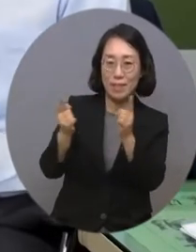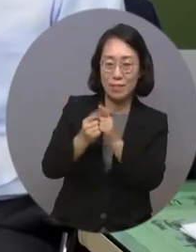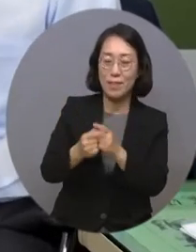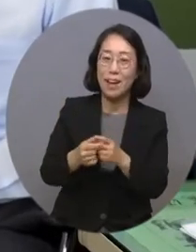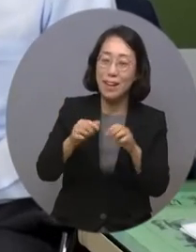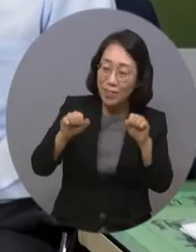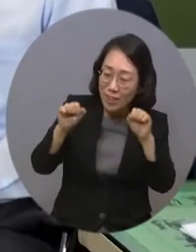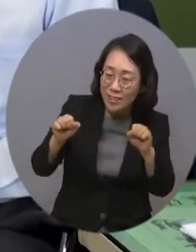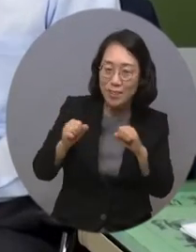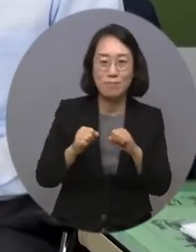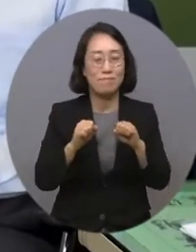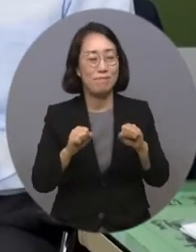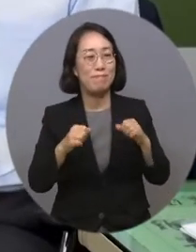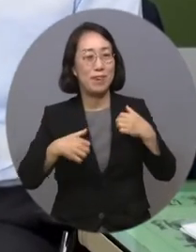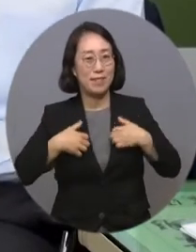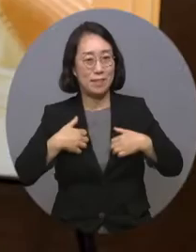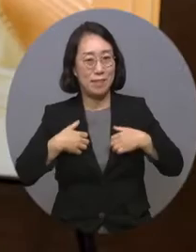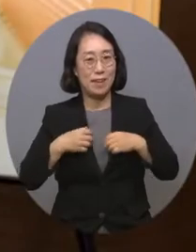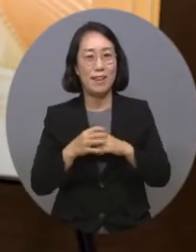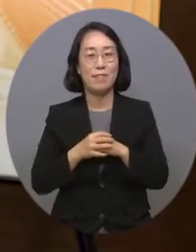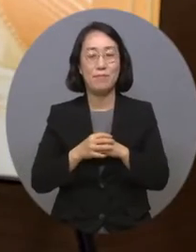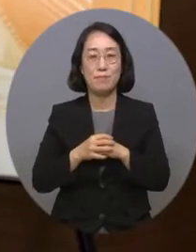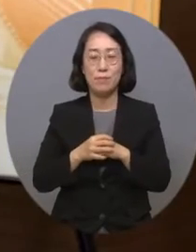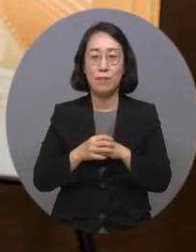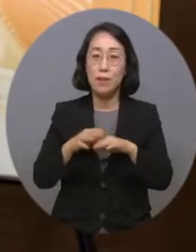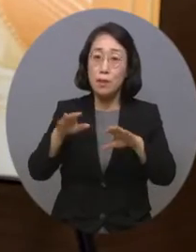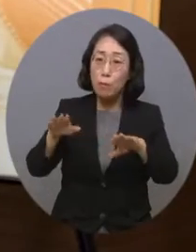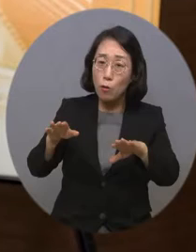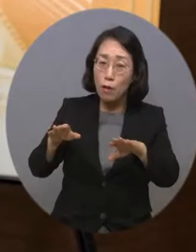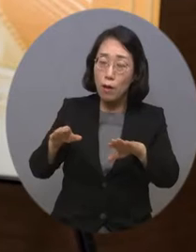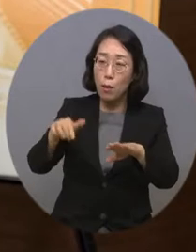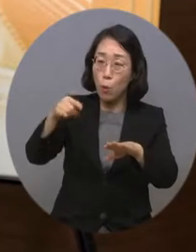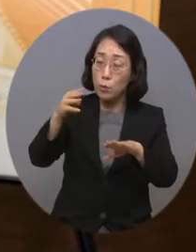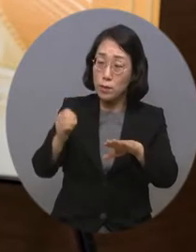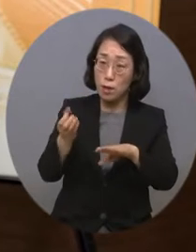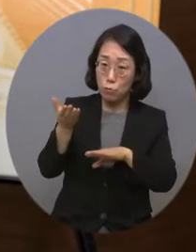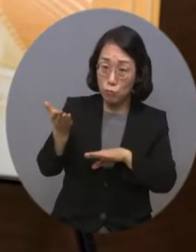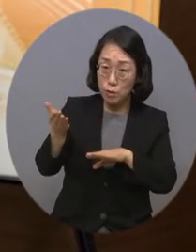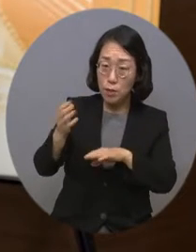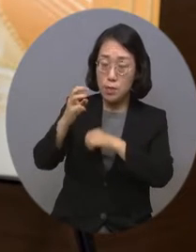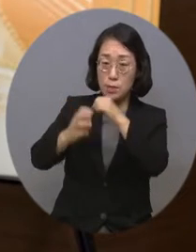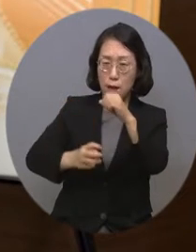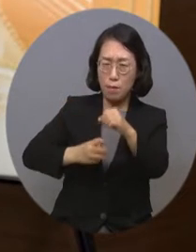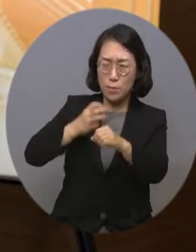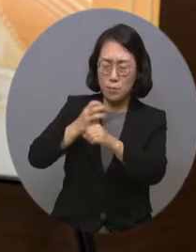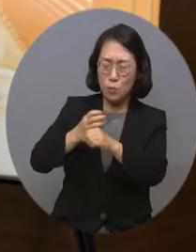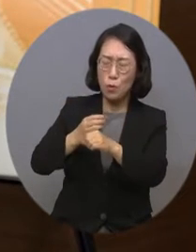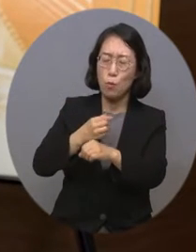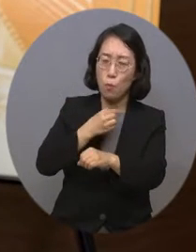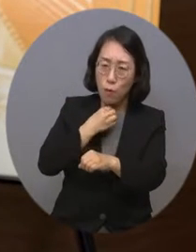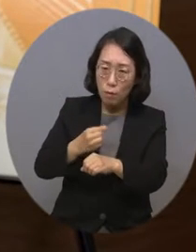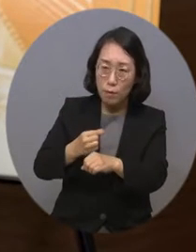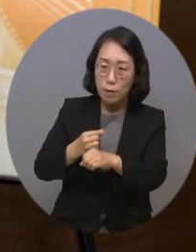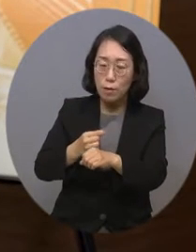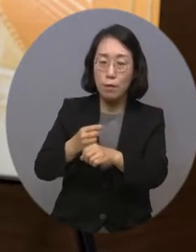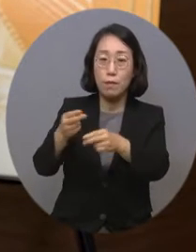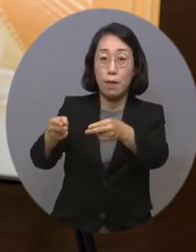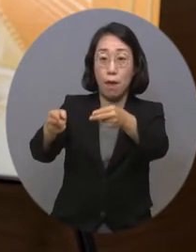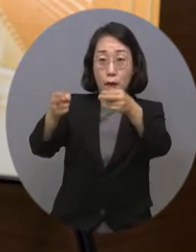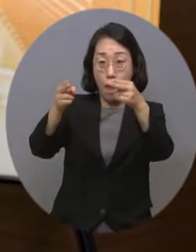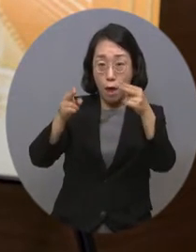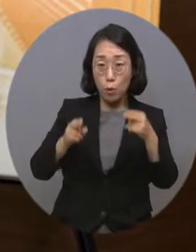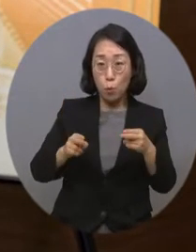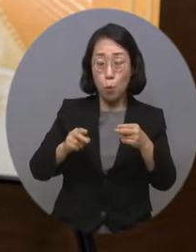네, 반갑습니다. 네, 반갑습니다. 군수님. 이번에 고창군이 그 30년 네. 수건사업이죠. 노을대교가 그 국가계획에